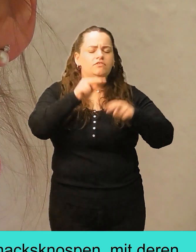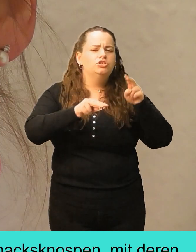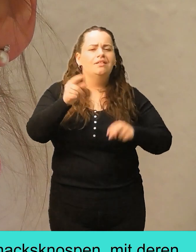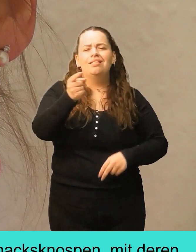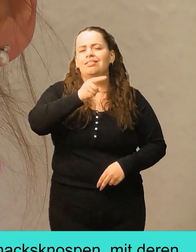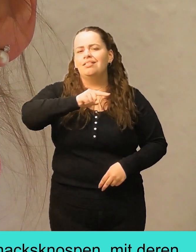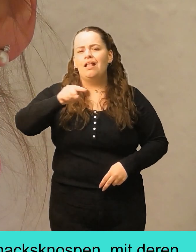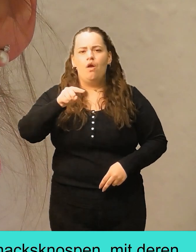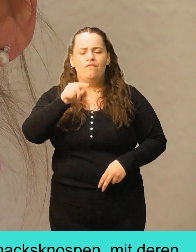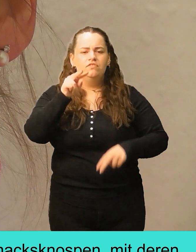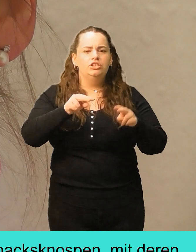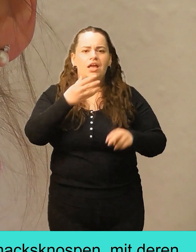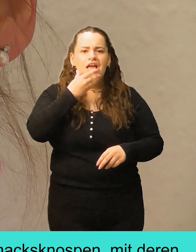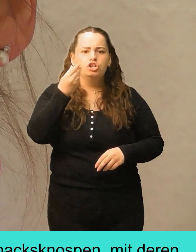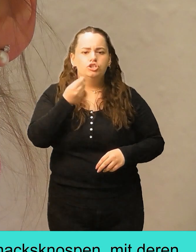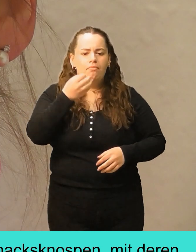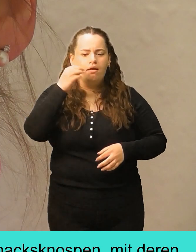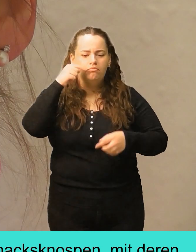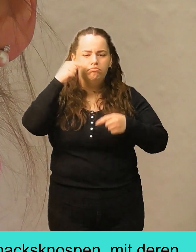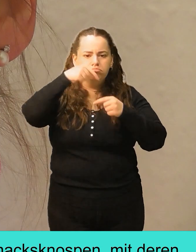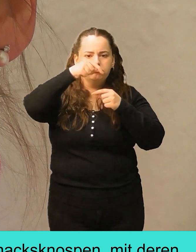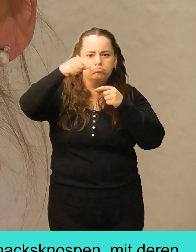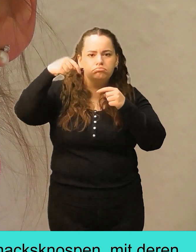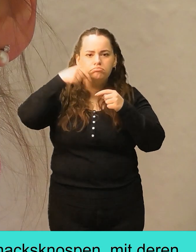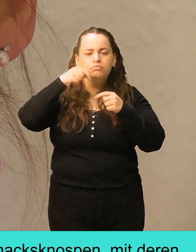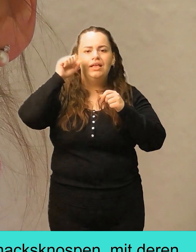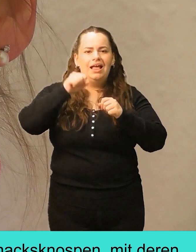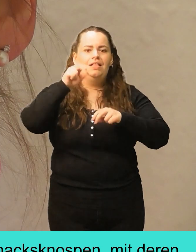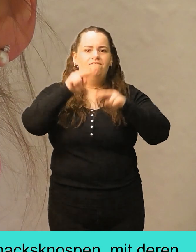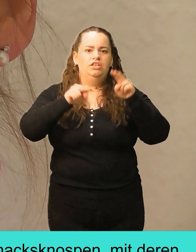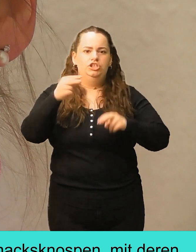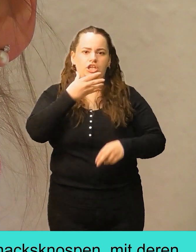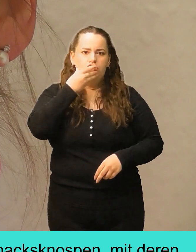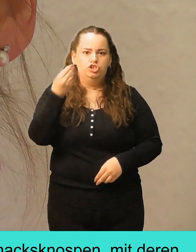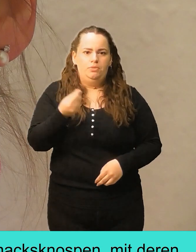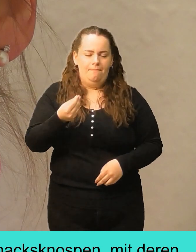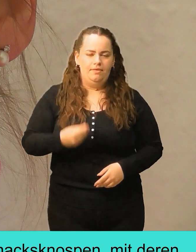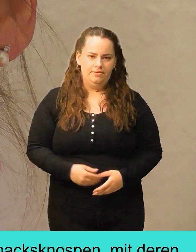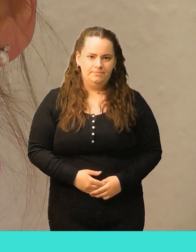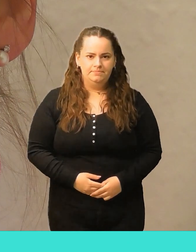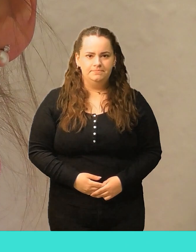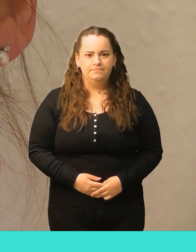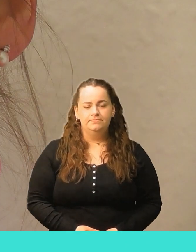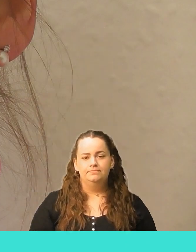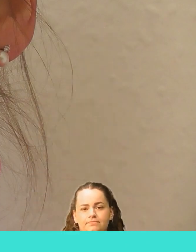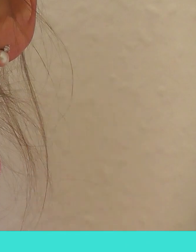ihr befinden sich tausende Geschmacksknospen, mit deren Hilfe wir verschiedene Geschmäcker wahrnehmen können.